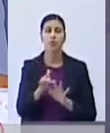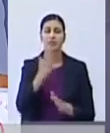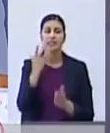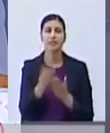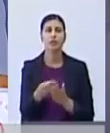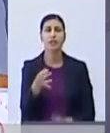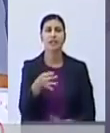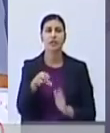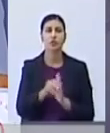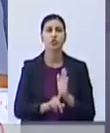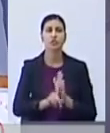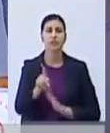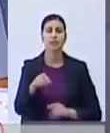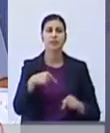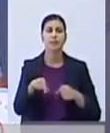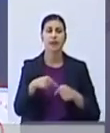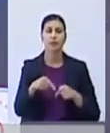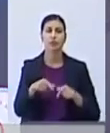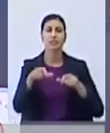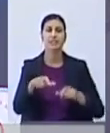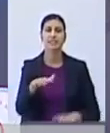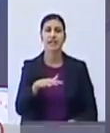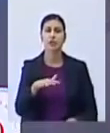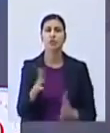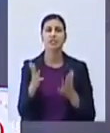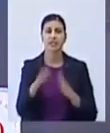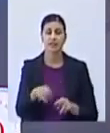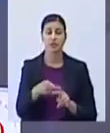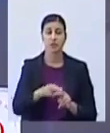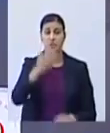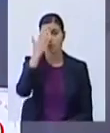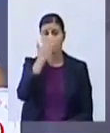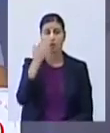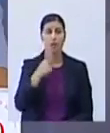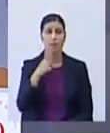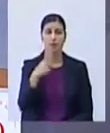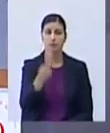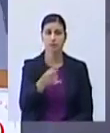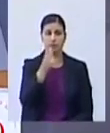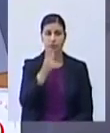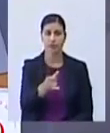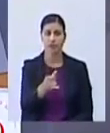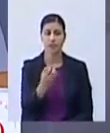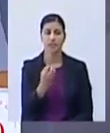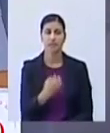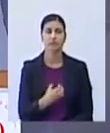საკუთარ რაიონში იწყებს ფეხბურთის სტადიონის ნგრევით. აი, როგორ უნდა მიწეს მოსახლეობა მას ხმა? კიდევ ერთი უბედურება ისა ამ განში, როდესაც